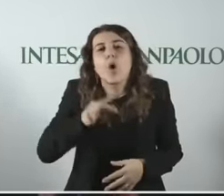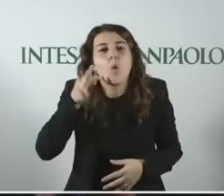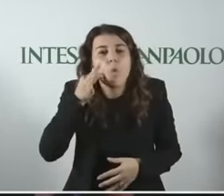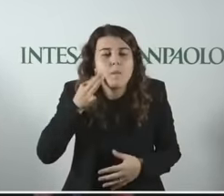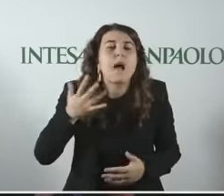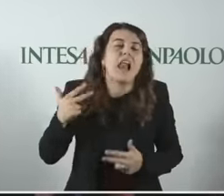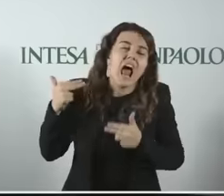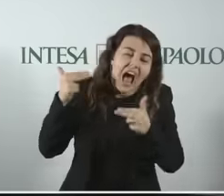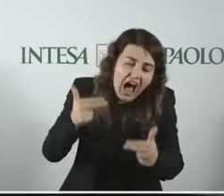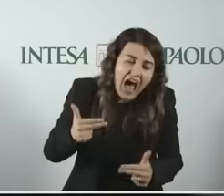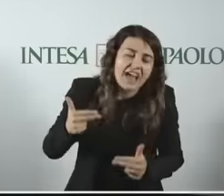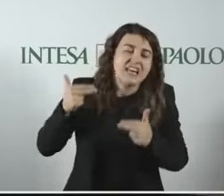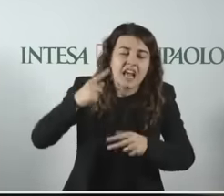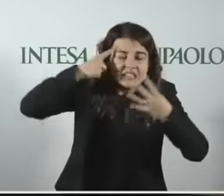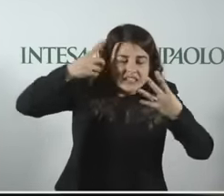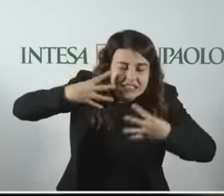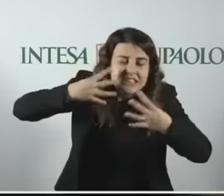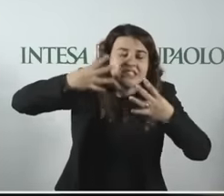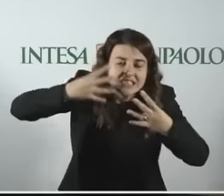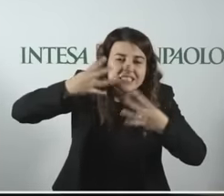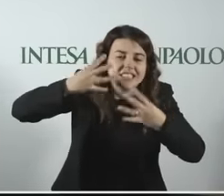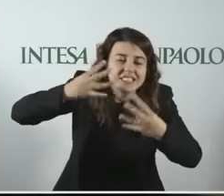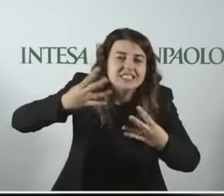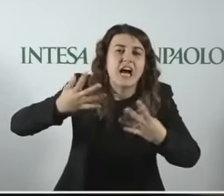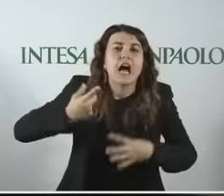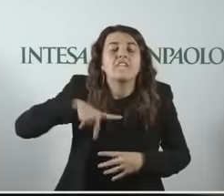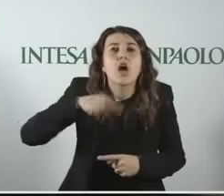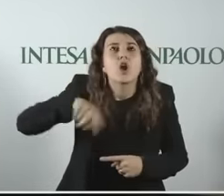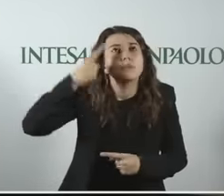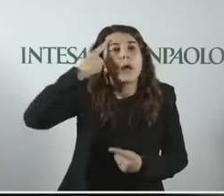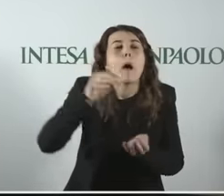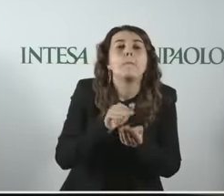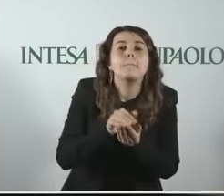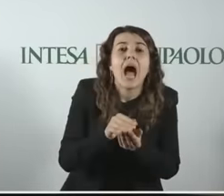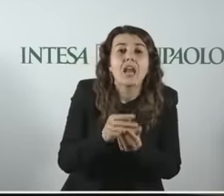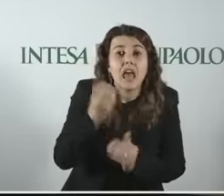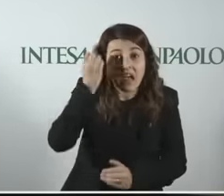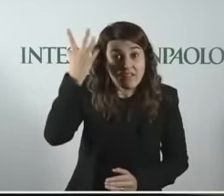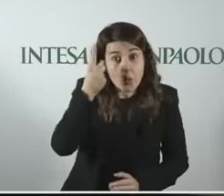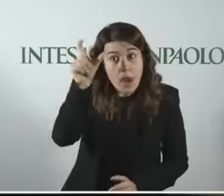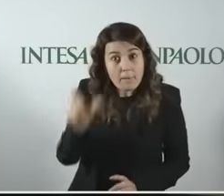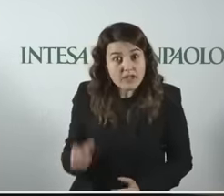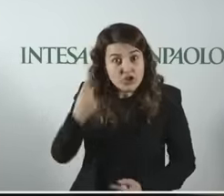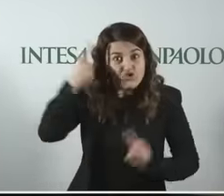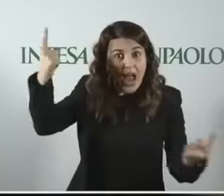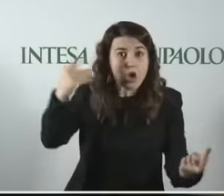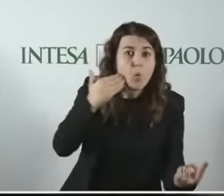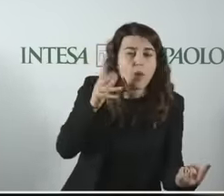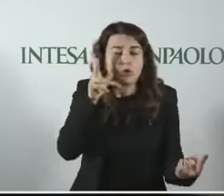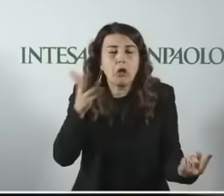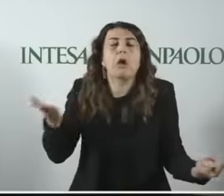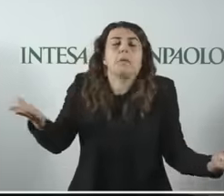di anni per riflettere su queste cose Noi non sappiamo neanche se il pane l'ha inventato una singola persona geniale donna o uomo che